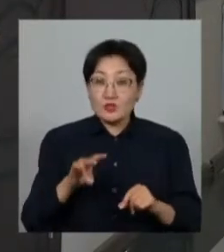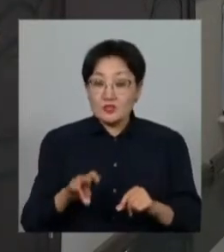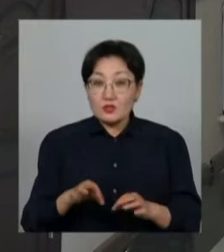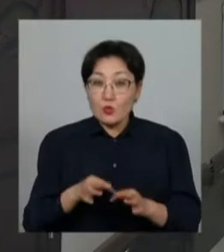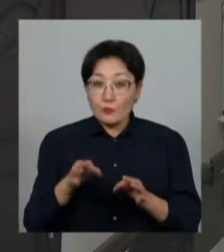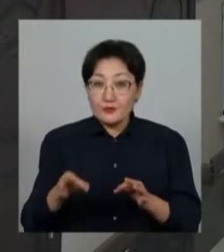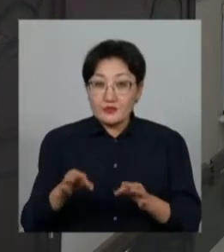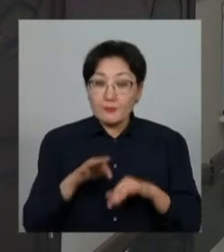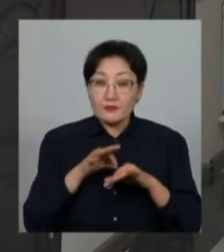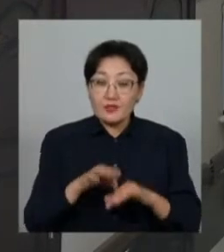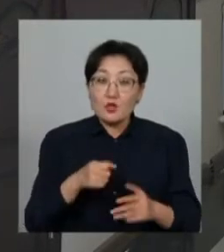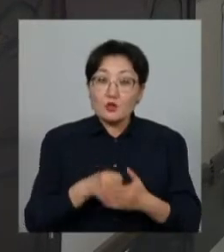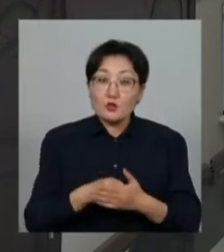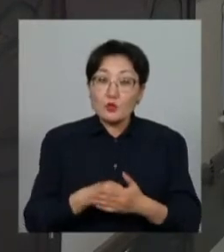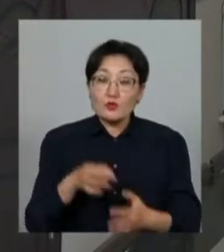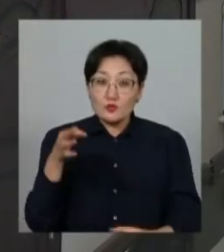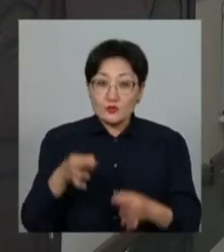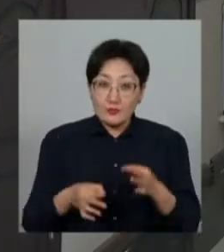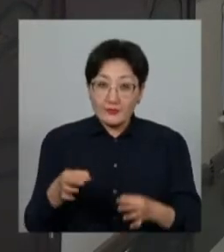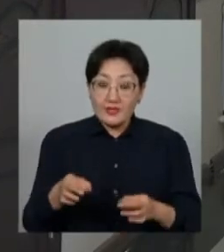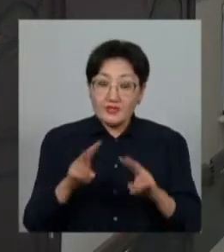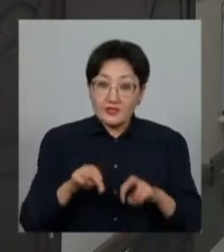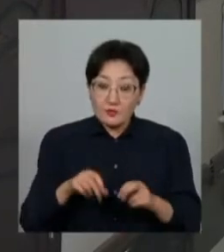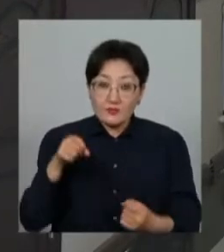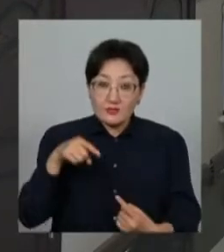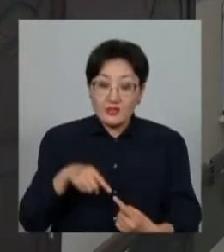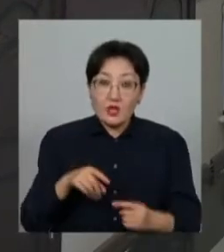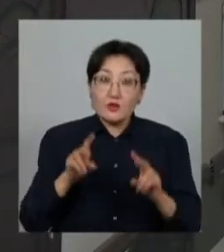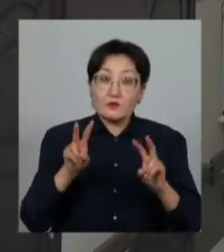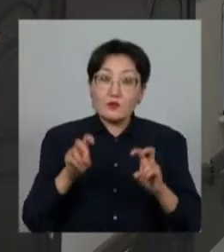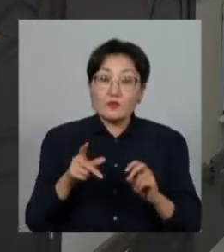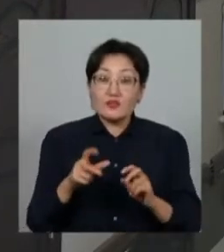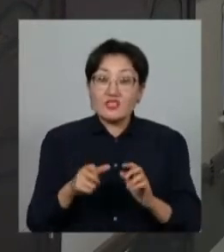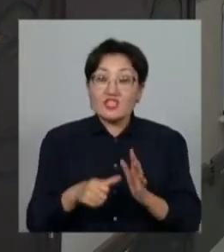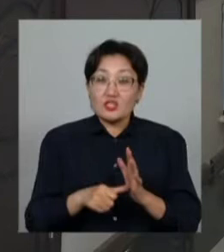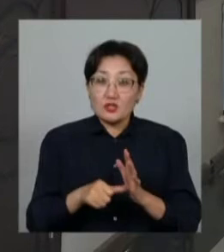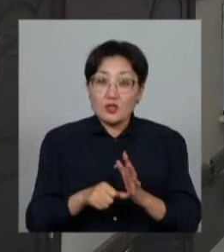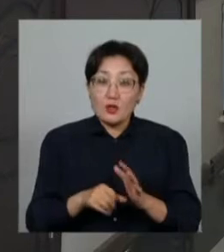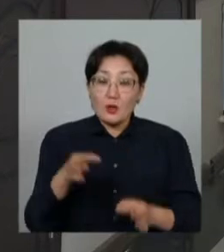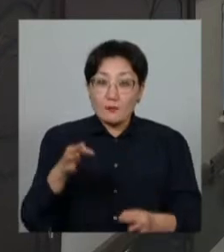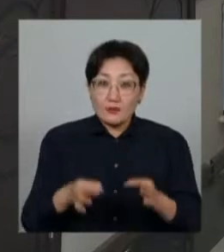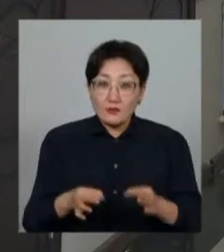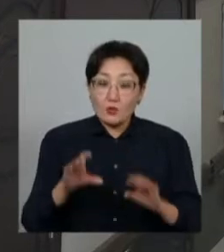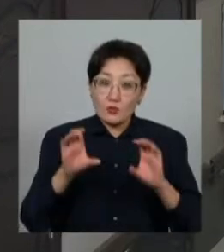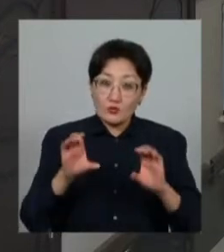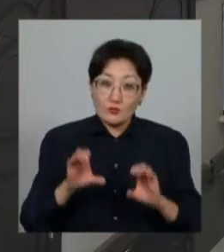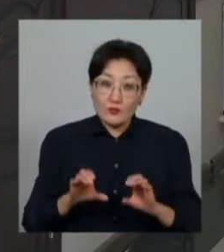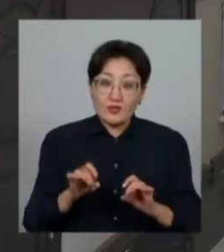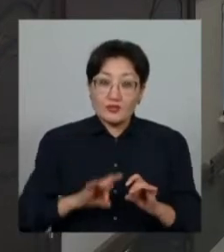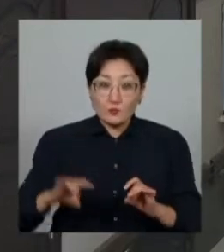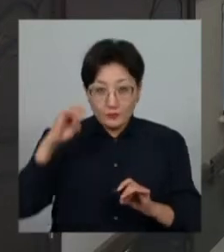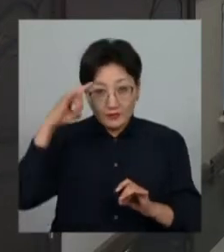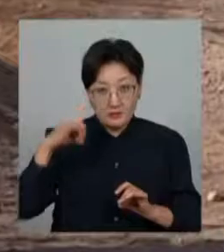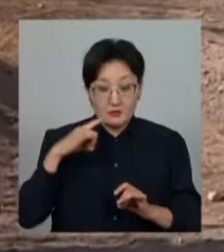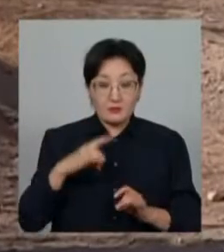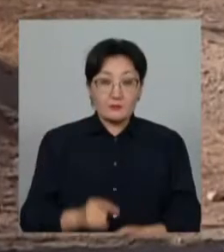области проводится досудебное расследование в соответствии со статьей 306 Уголовного кодекса Республики